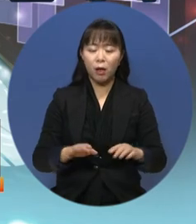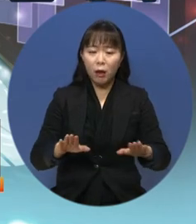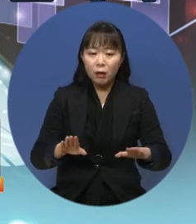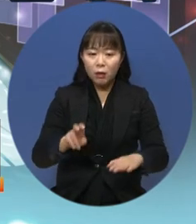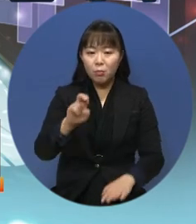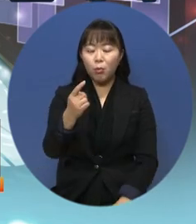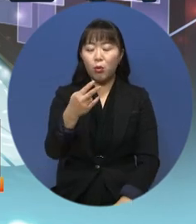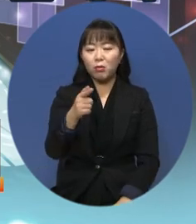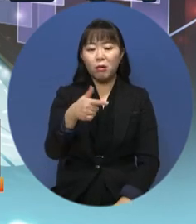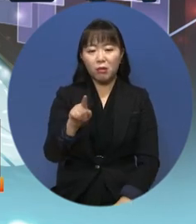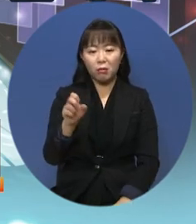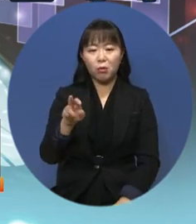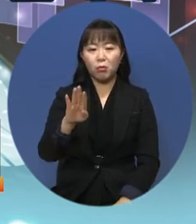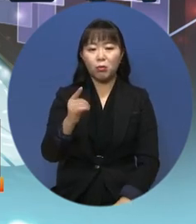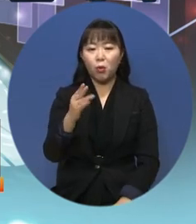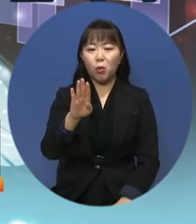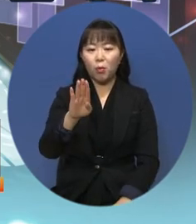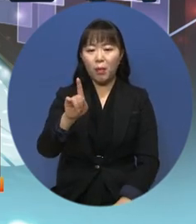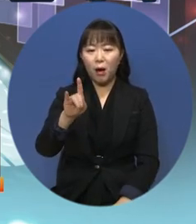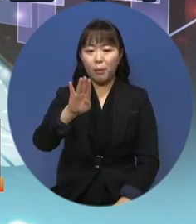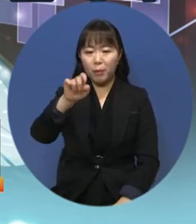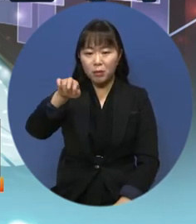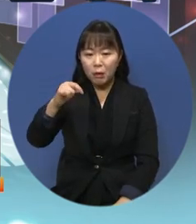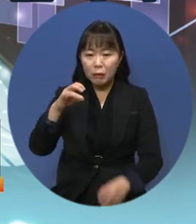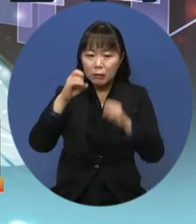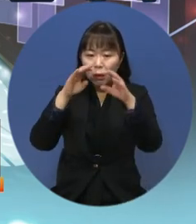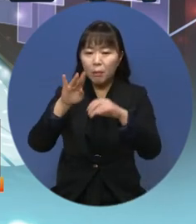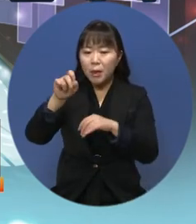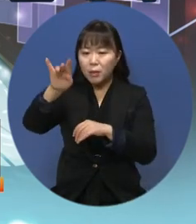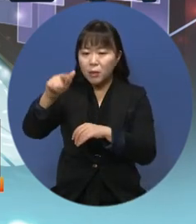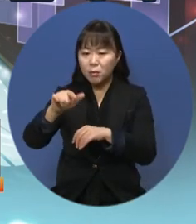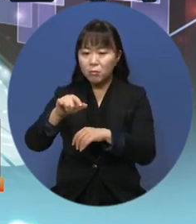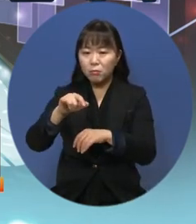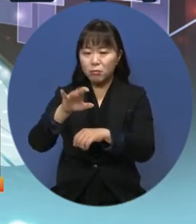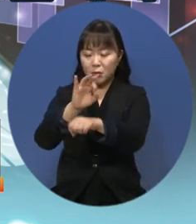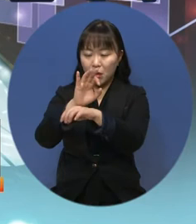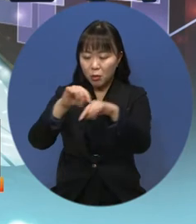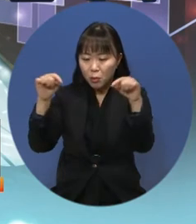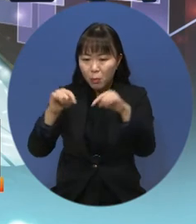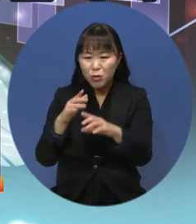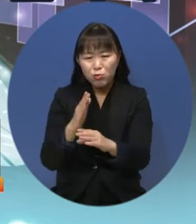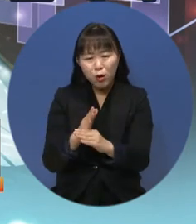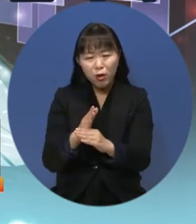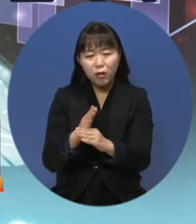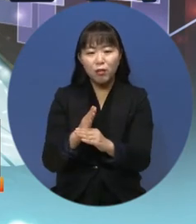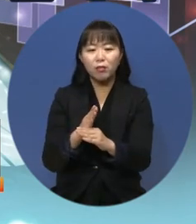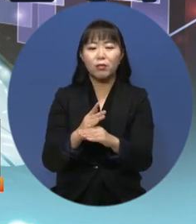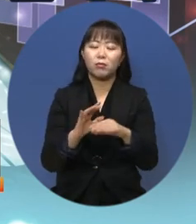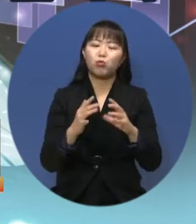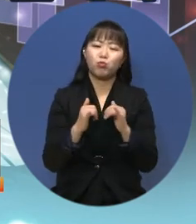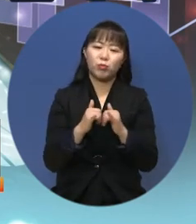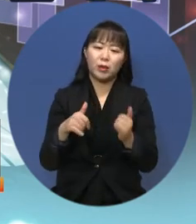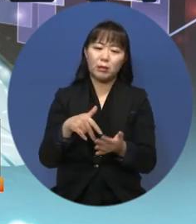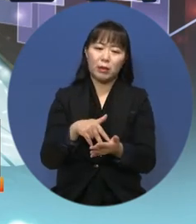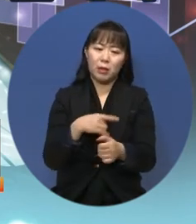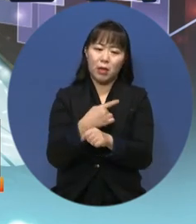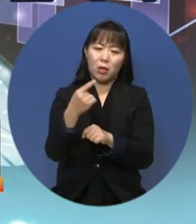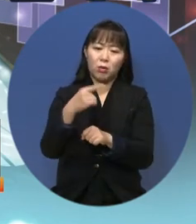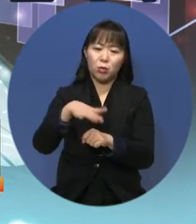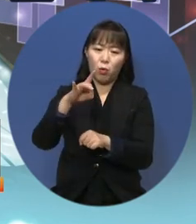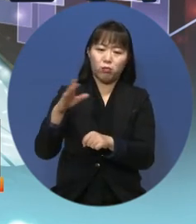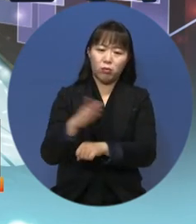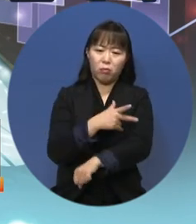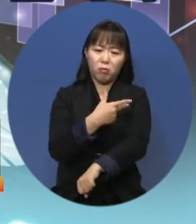모던 아 노 밥 x 와 새로이 백신 구매를 협의 중이라 니 국민들은 내년